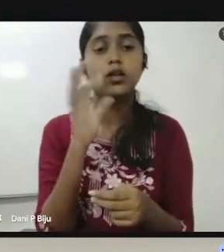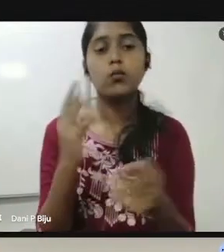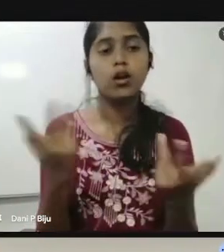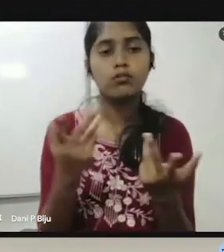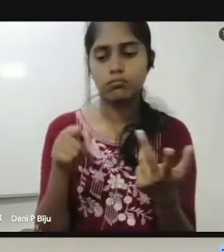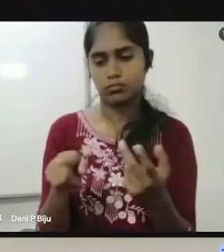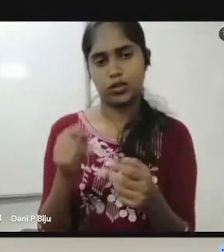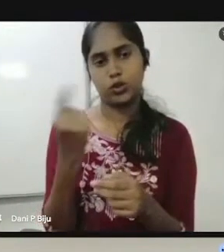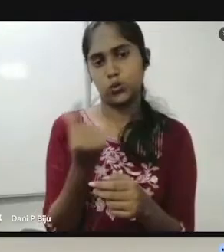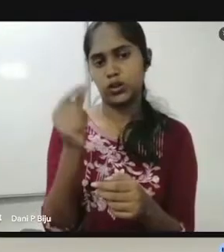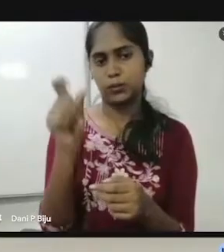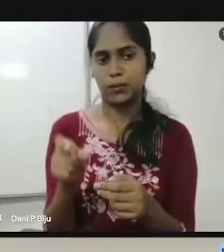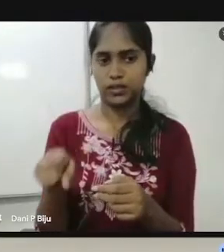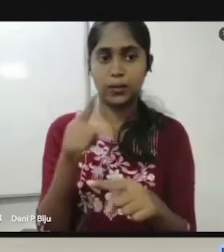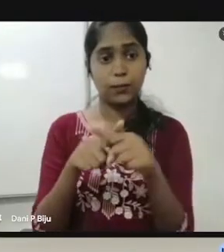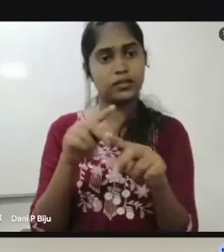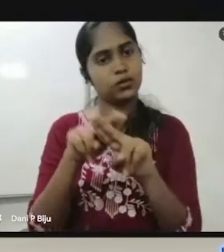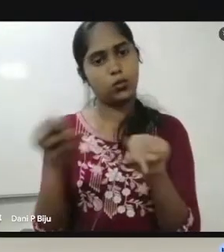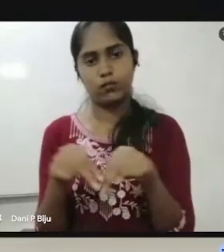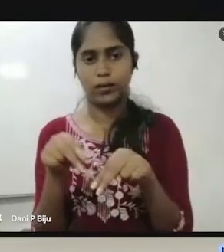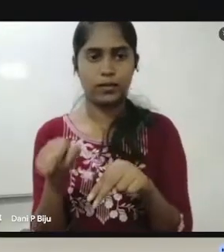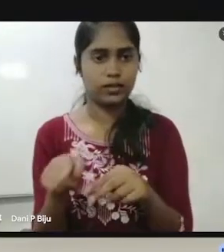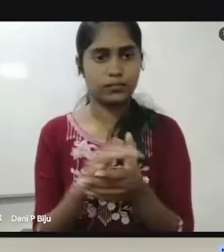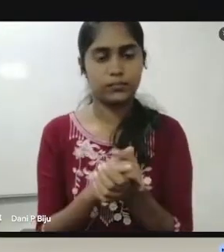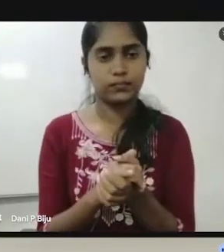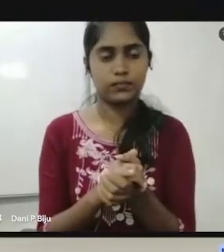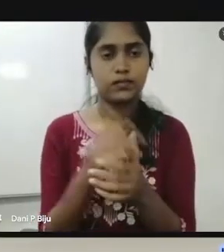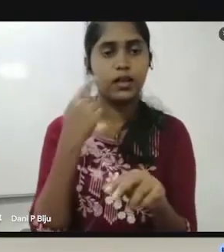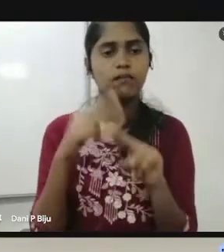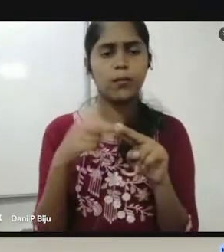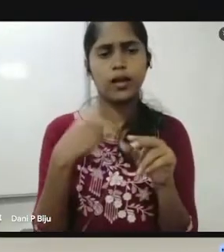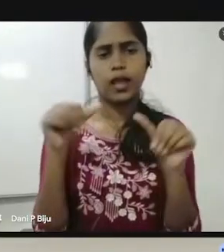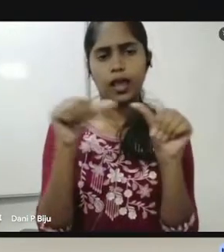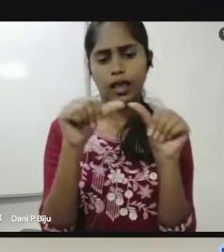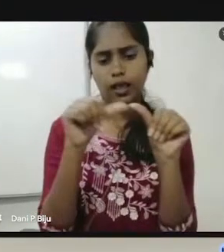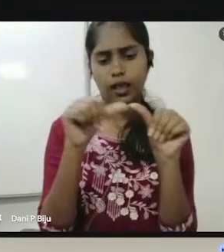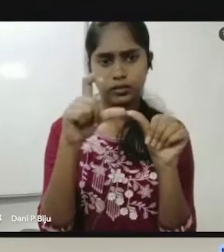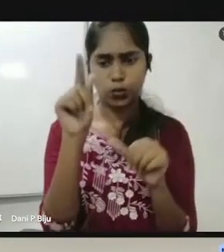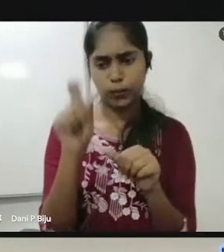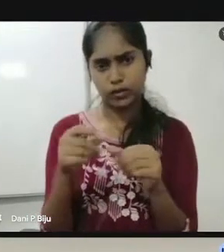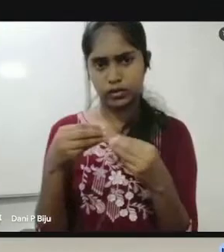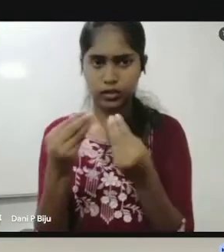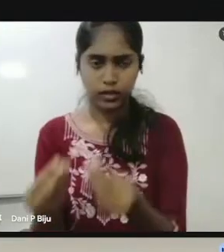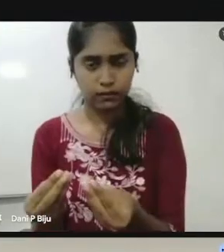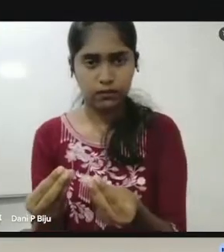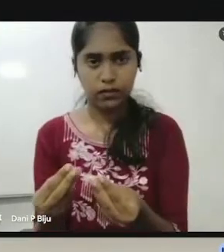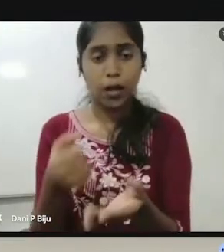ഓക്കെ, അപ്പൊ നമുക്ക് AC ഒരാൾക്ക് കൊടുക്കണോ വേണ്ടയോ എന്ന് അറിയാൻ വേണ്ടി നമുക്കൊരു ബേസിക് ആയിട്ട് കുറച്ച് കാര്യങ്ങൾ